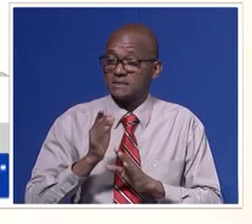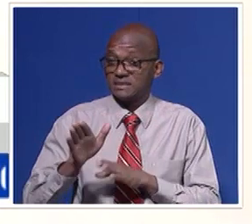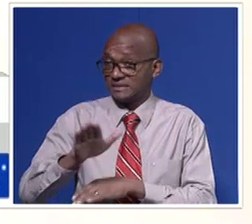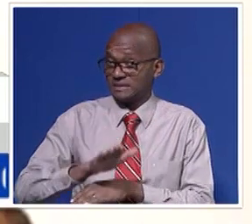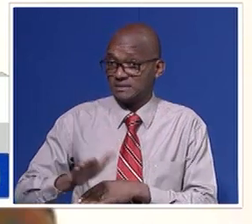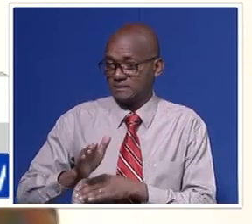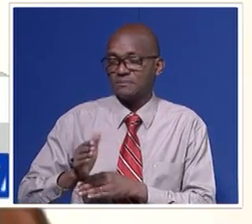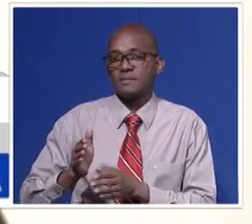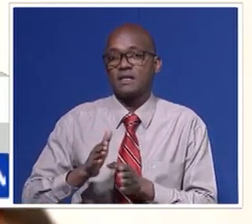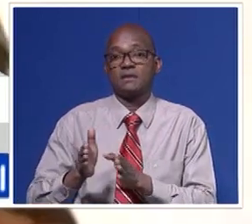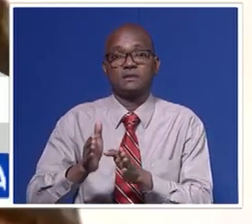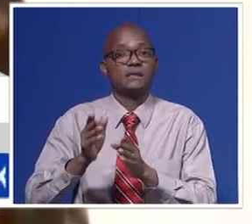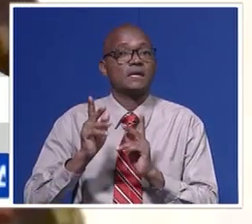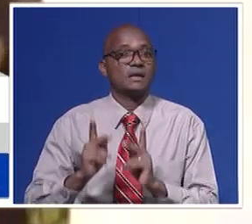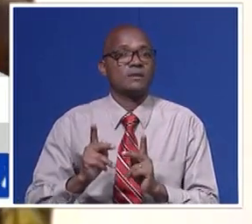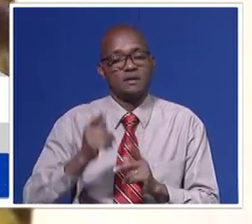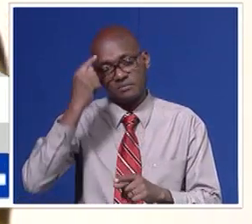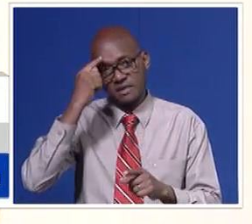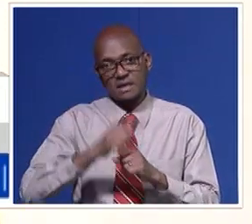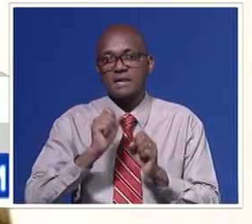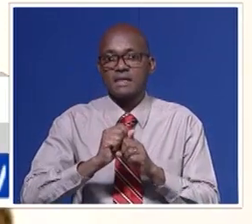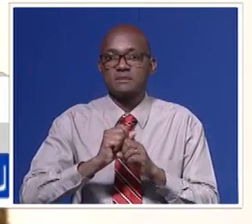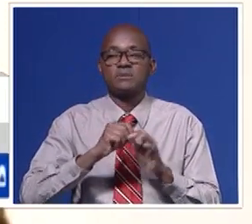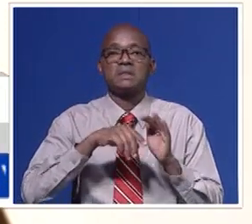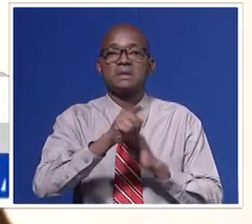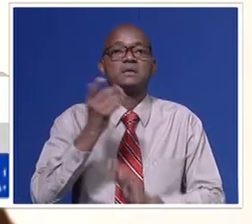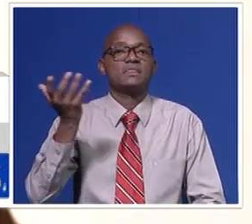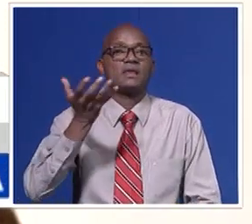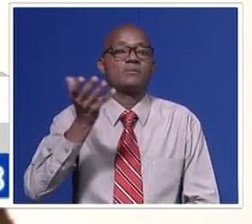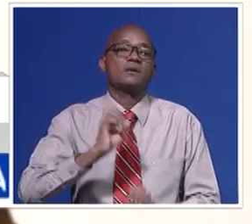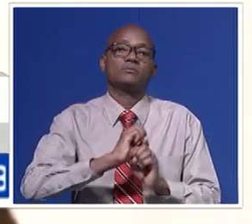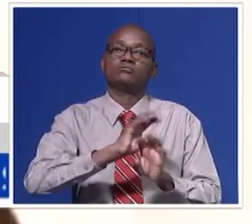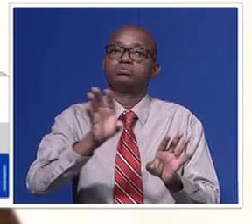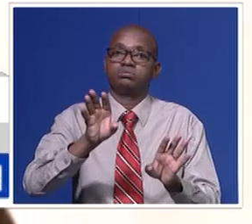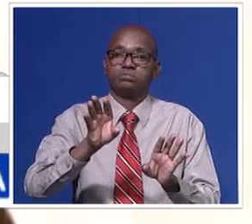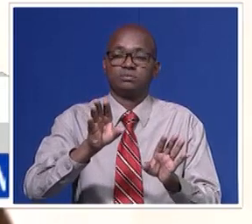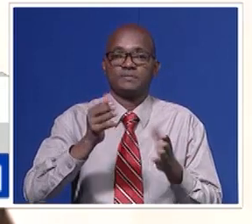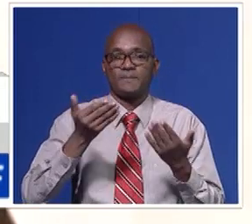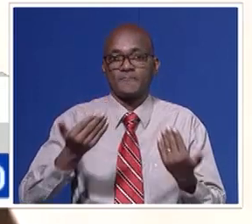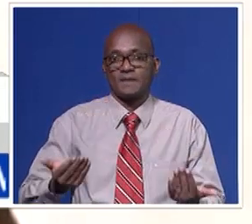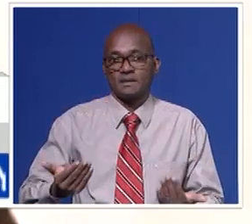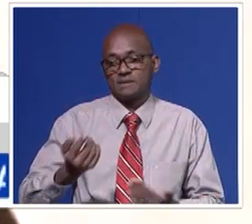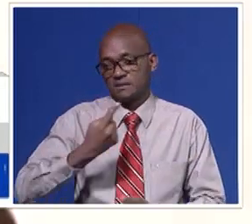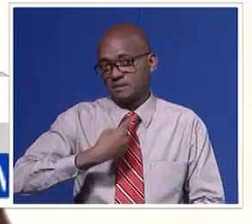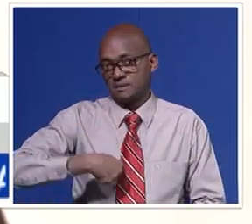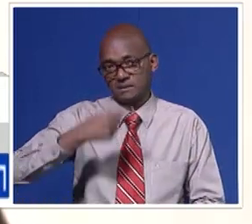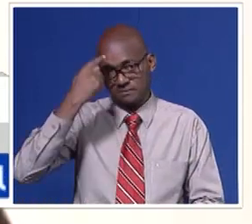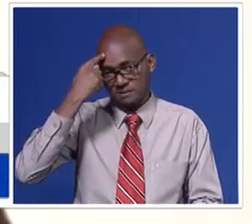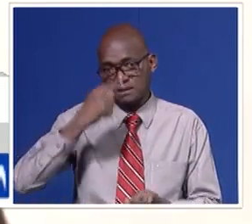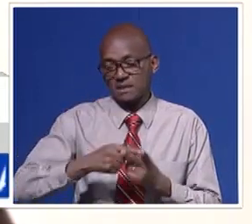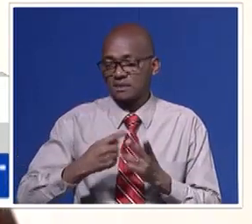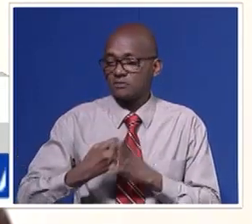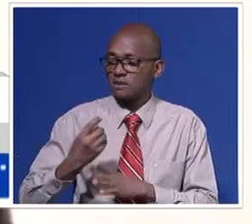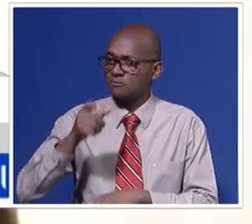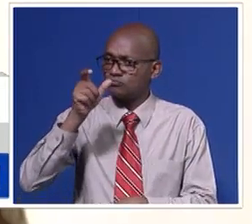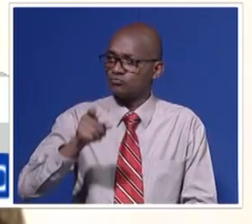transmission. Maana yake tutapata mgonjwa, hatutajua ameupata wapi ugonjwa. Kwa